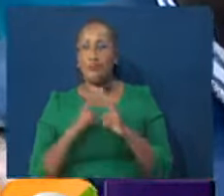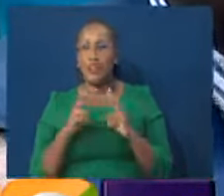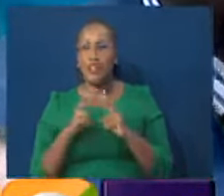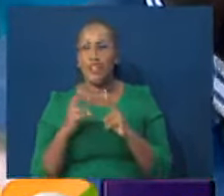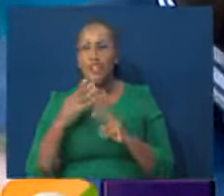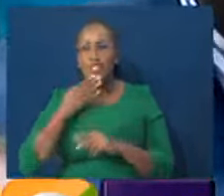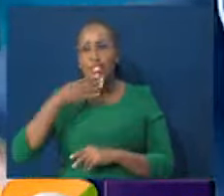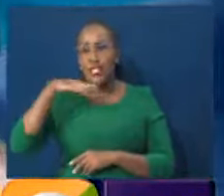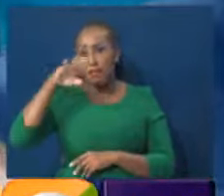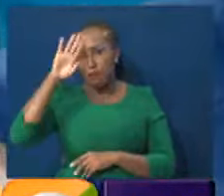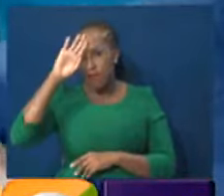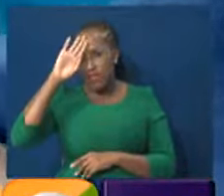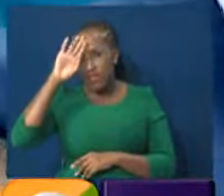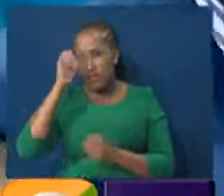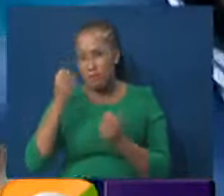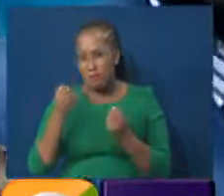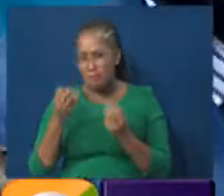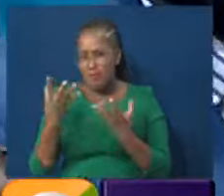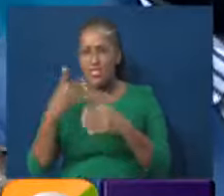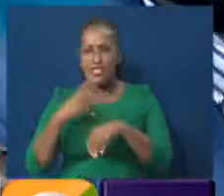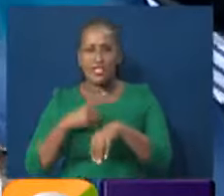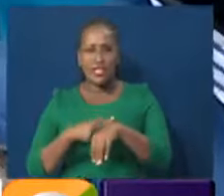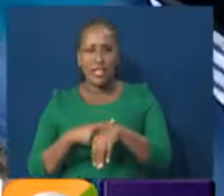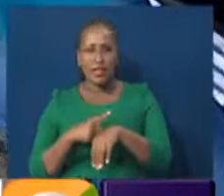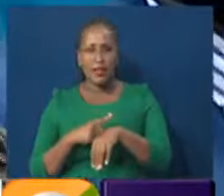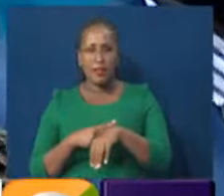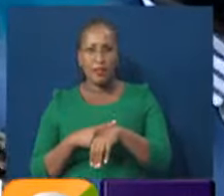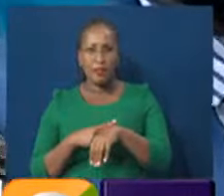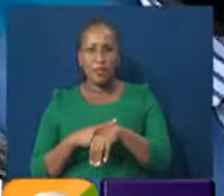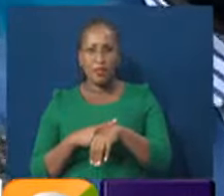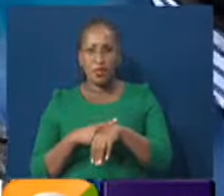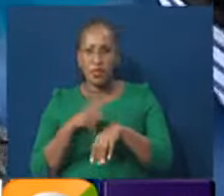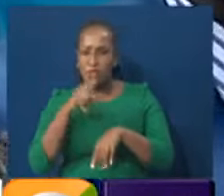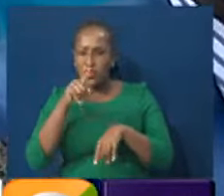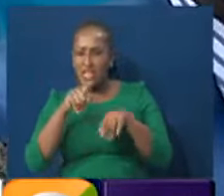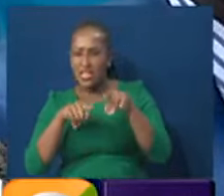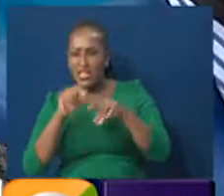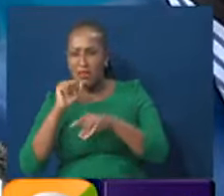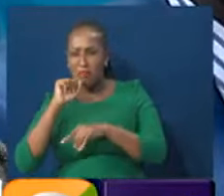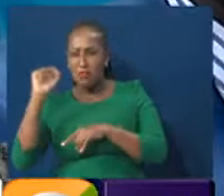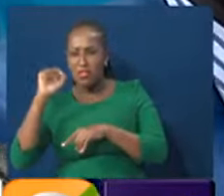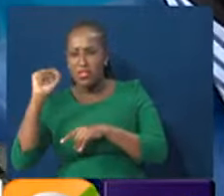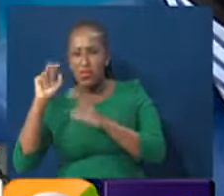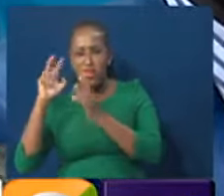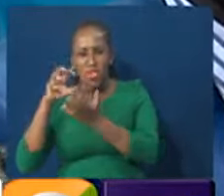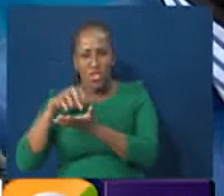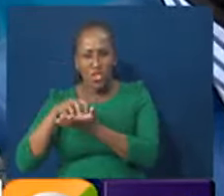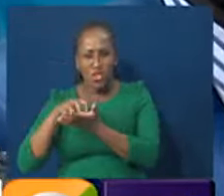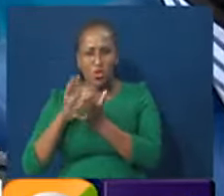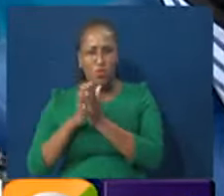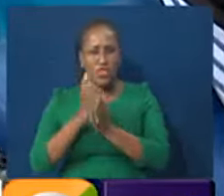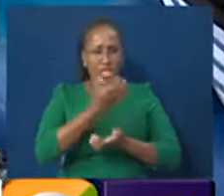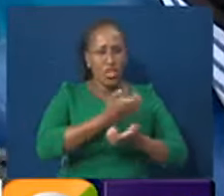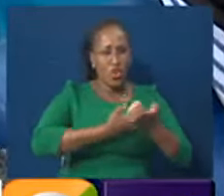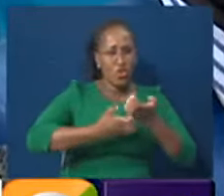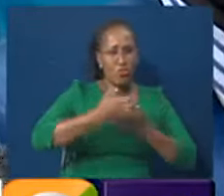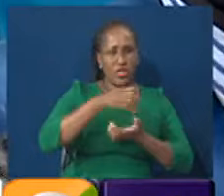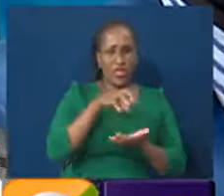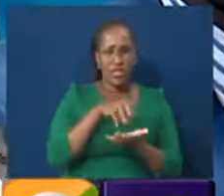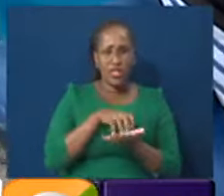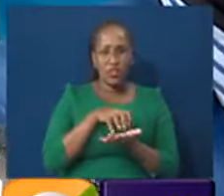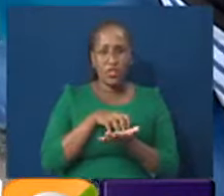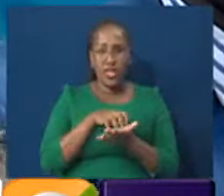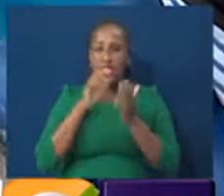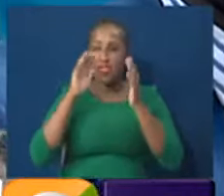unfortunate. Many times we rate the political narratives with the economic narratives.